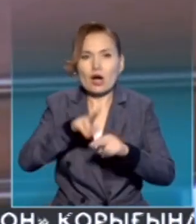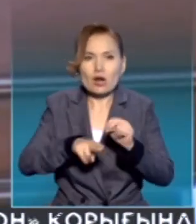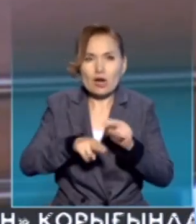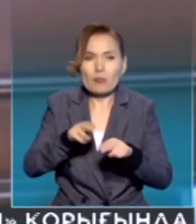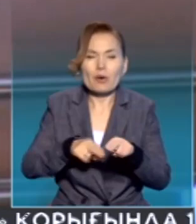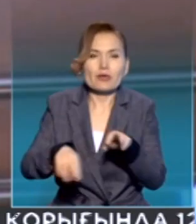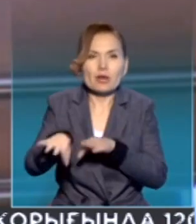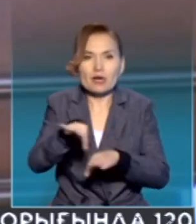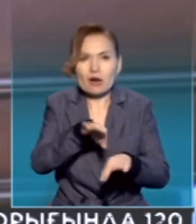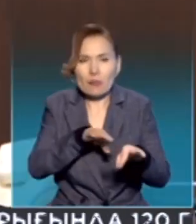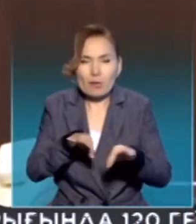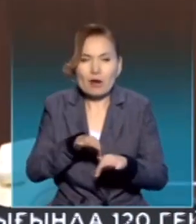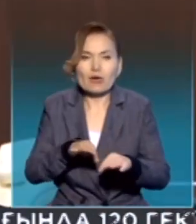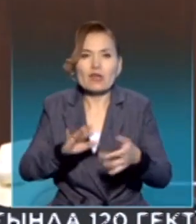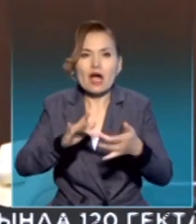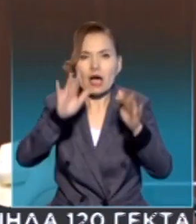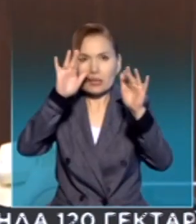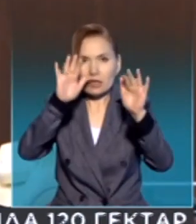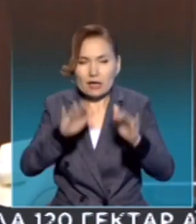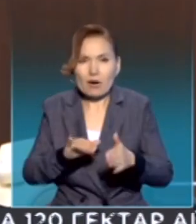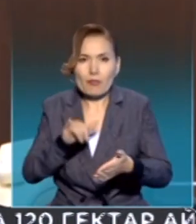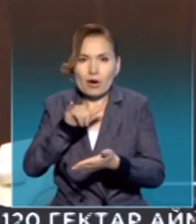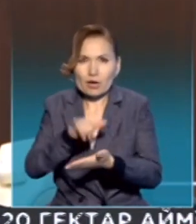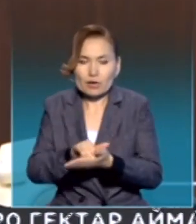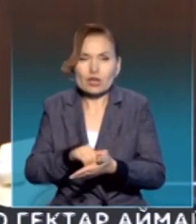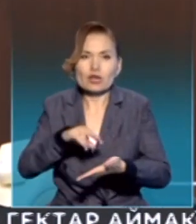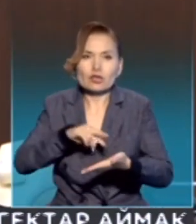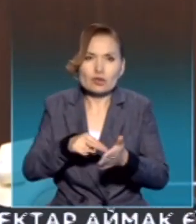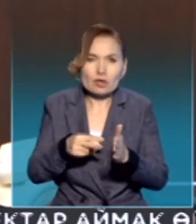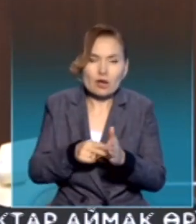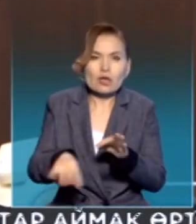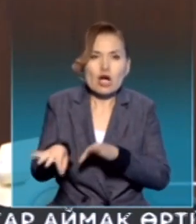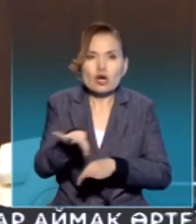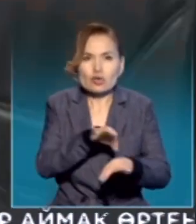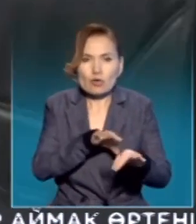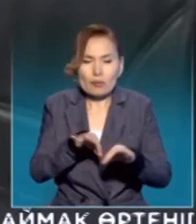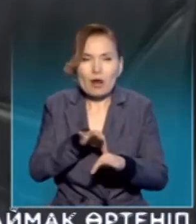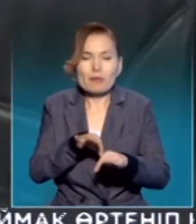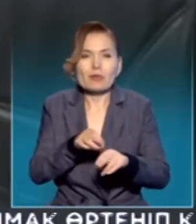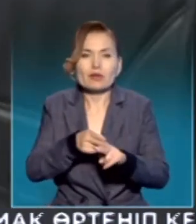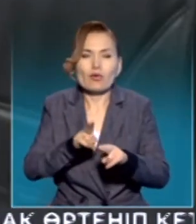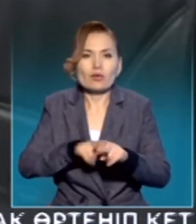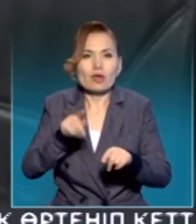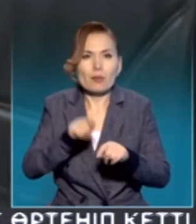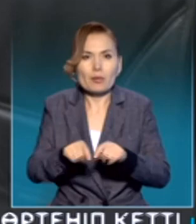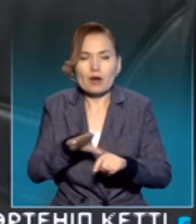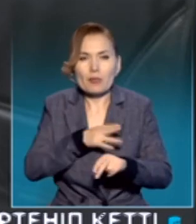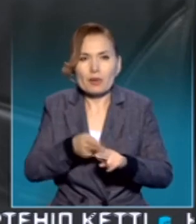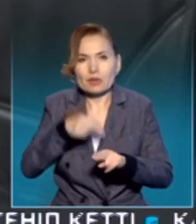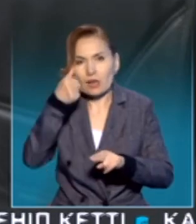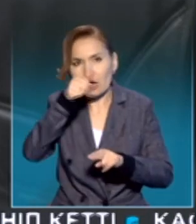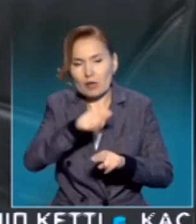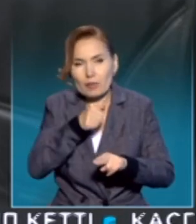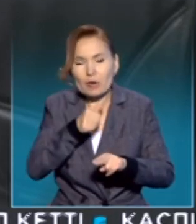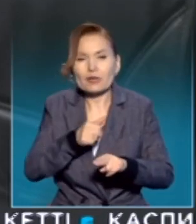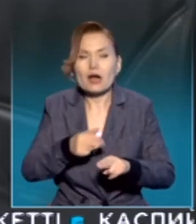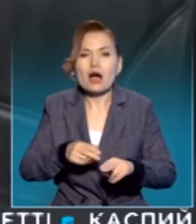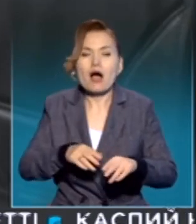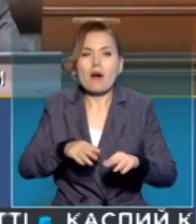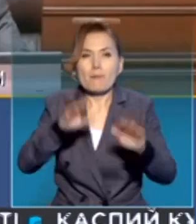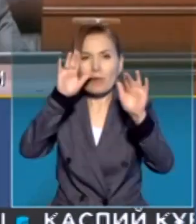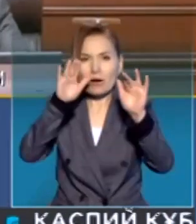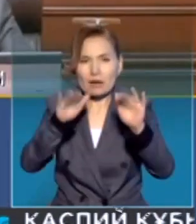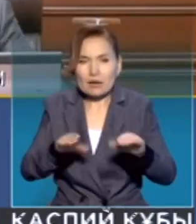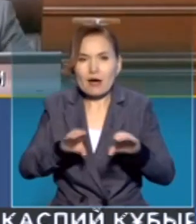кадастрының деректерін цифрландыру мәселелері жөнінде де іске асатын жобамен танысты. Биылғы түгендеу жұмыстары мен деректер инженерлік желілердің